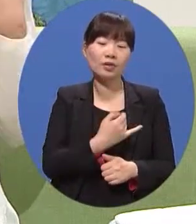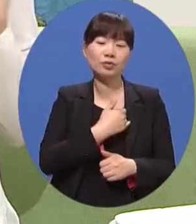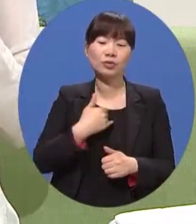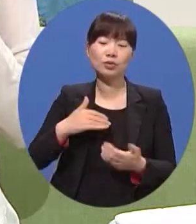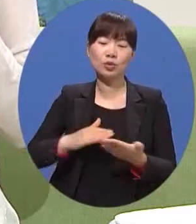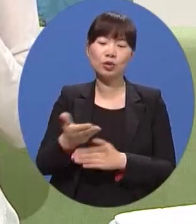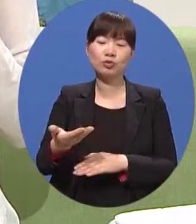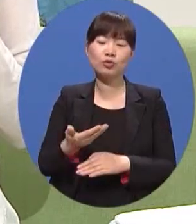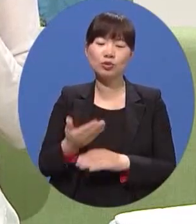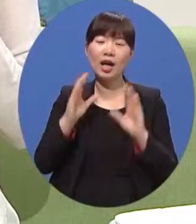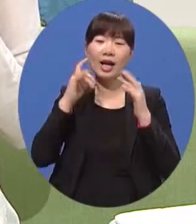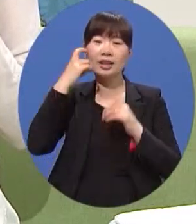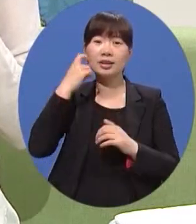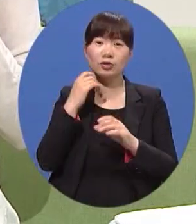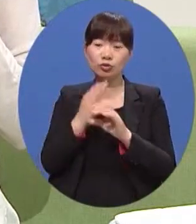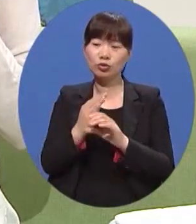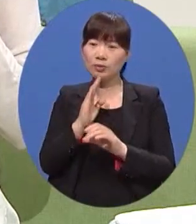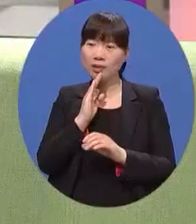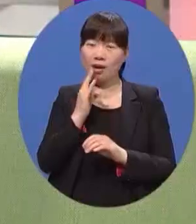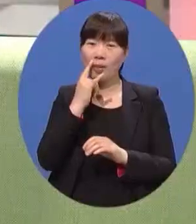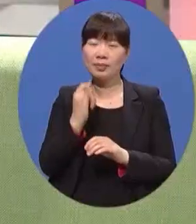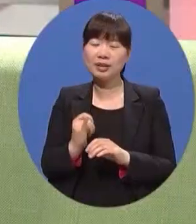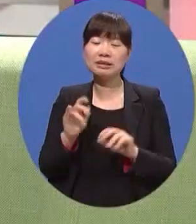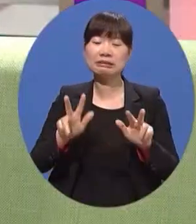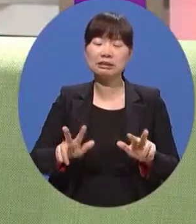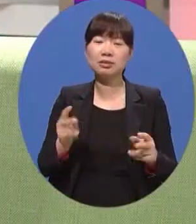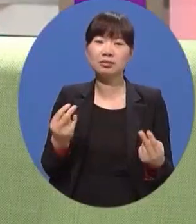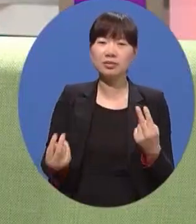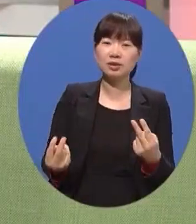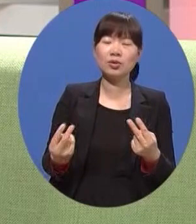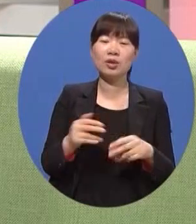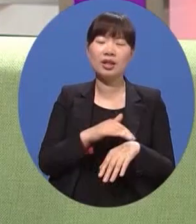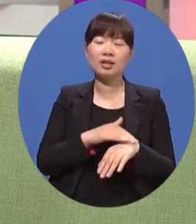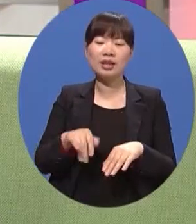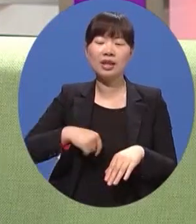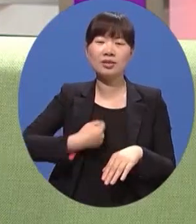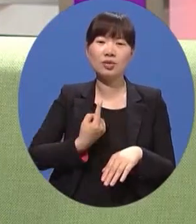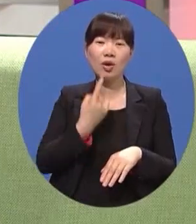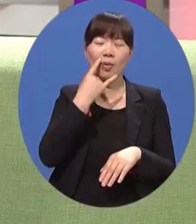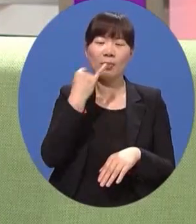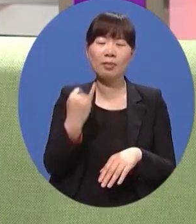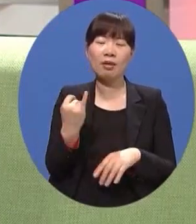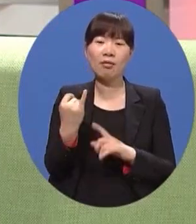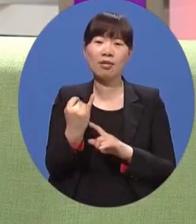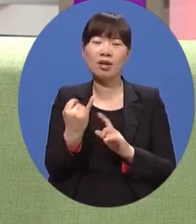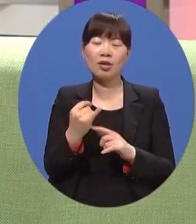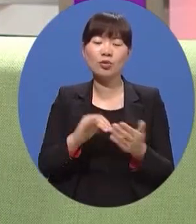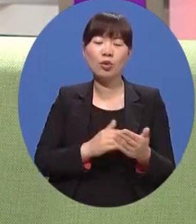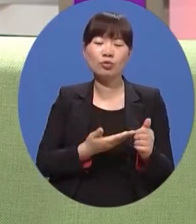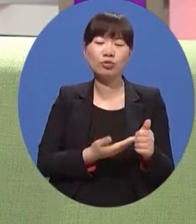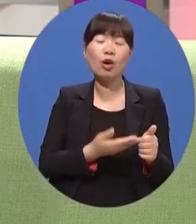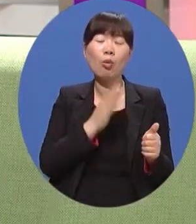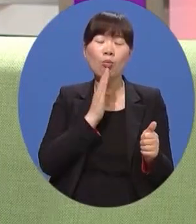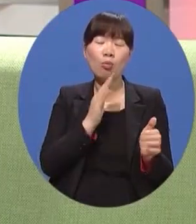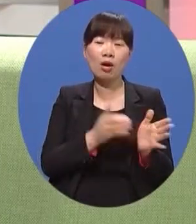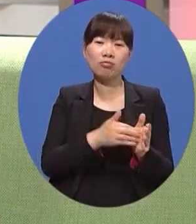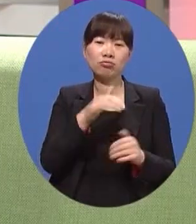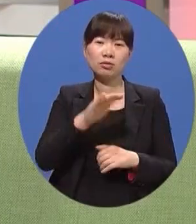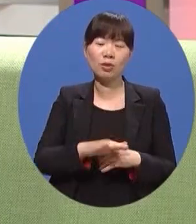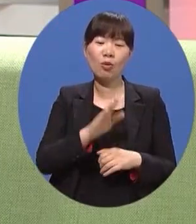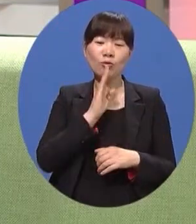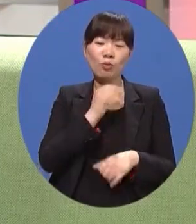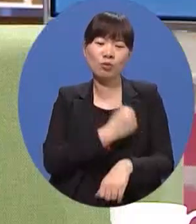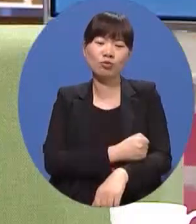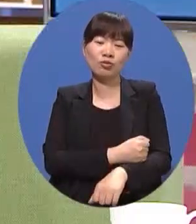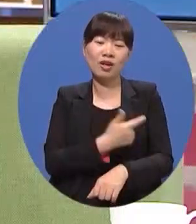놀아주고 있다고 아이가 느끼고 있나요? 아니죠. 그러니까 엄마는 비교적 잘 스스로는 엄마께서는 좀 놀아준다고 하긴 하지만 많이